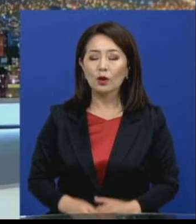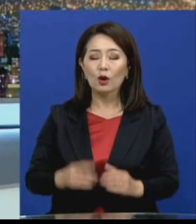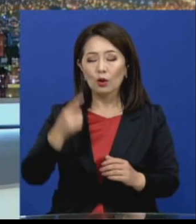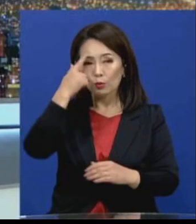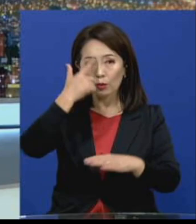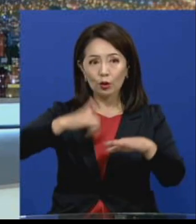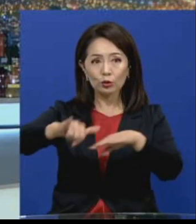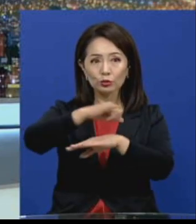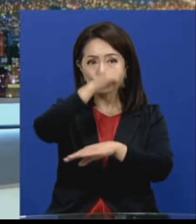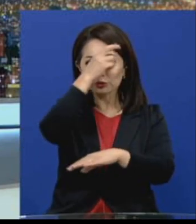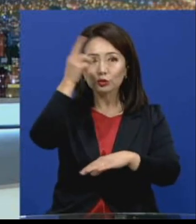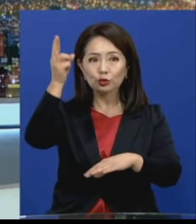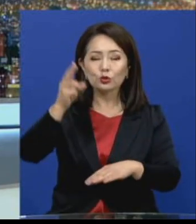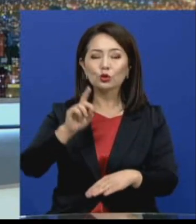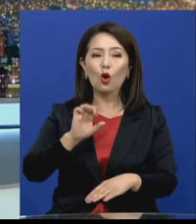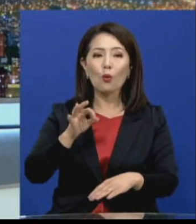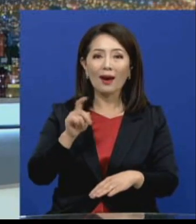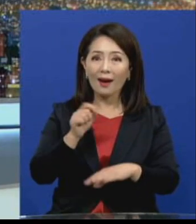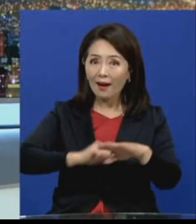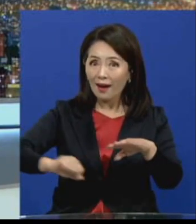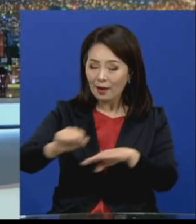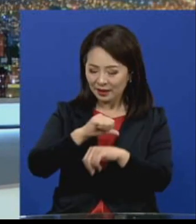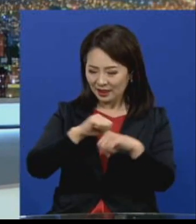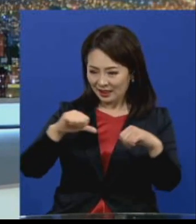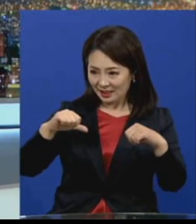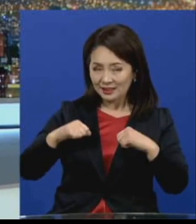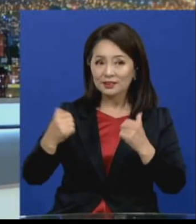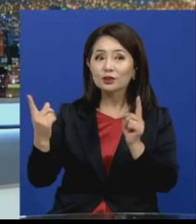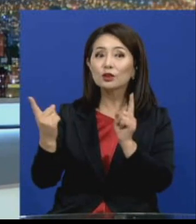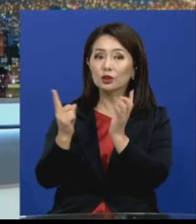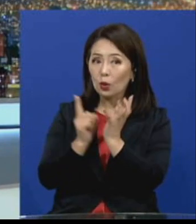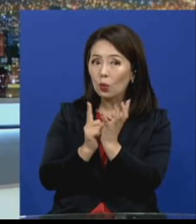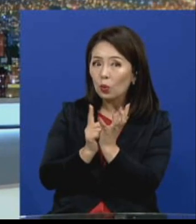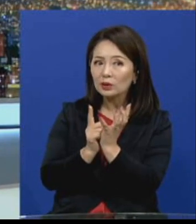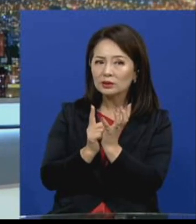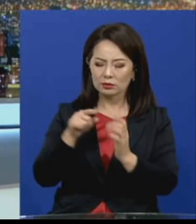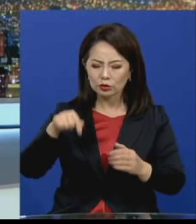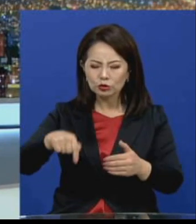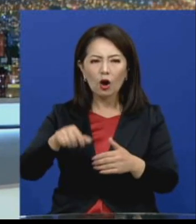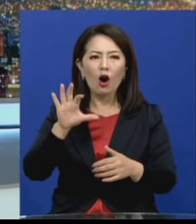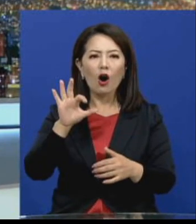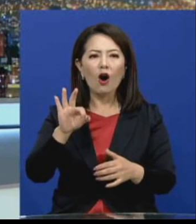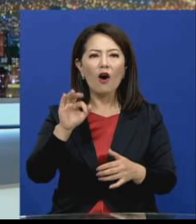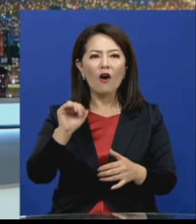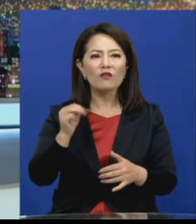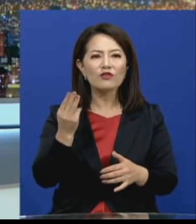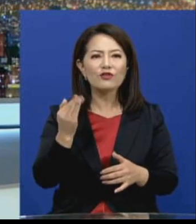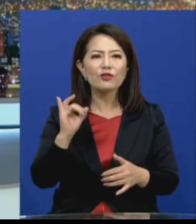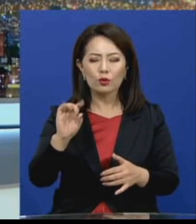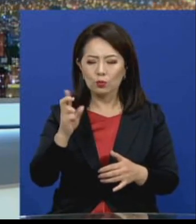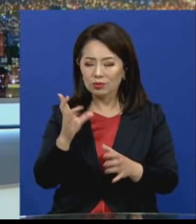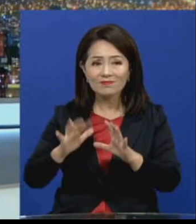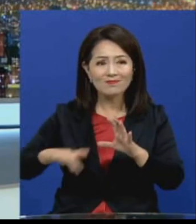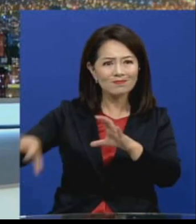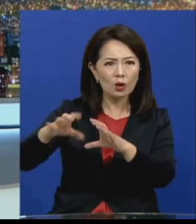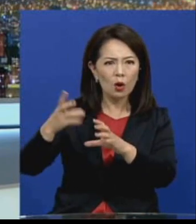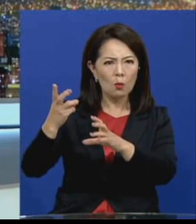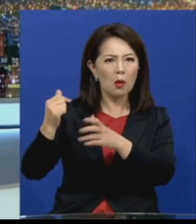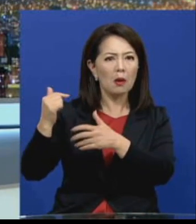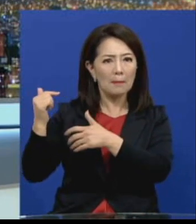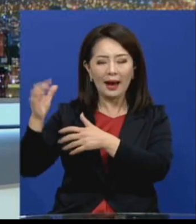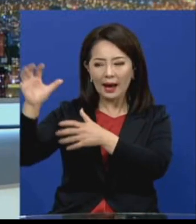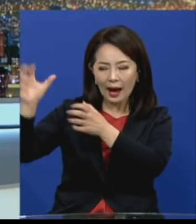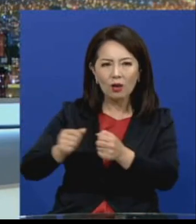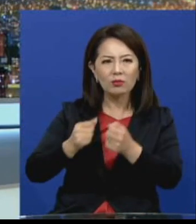Монгол Улсын ерөнхийлөгч Өвөр хангай аймгийн иргэд хөдөлмөрчдөд уулзах үеэрээ офшор бүсдэх мөнгө хөрөнгийг Монголд оруулж ирэх асуудлыг тодруулсан иргэдийн